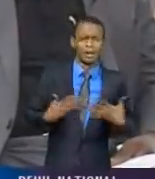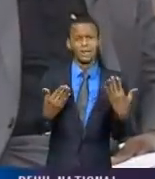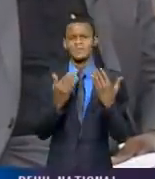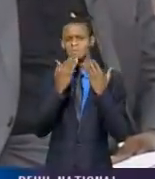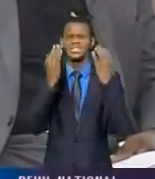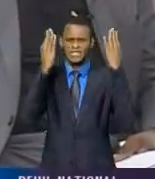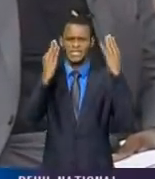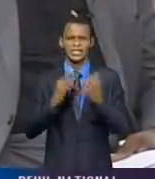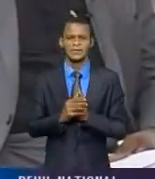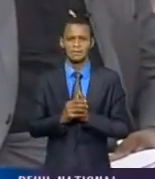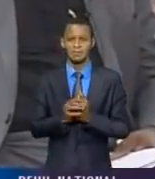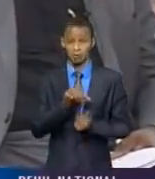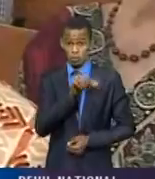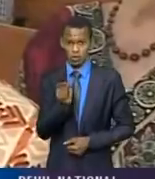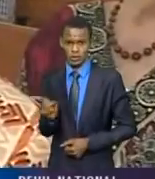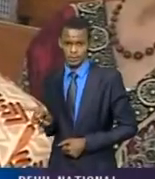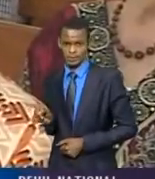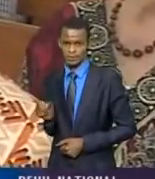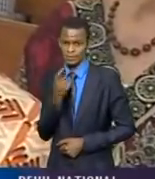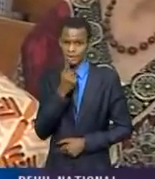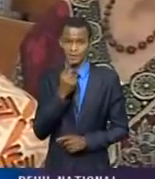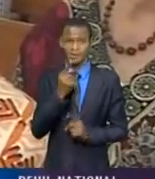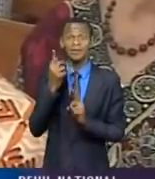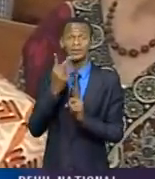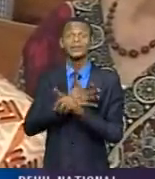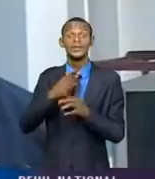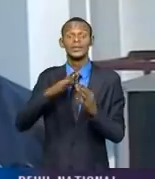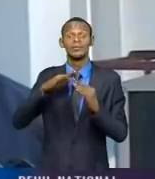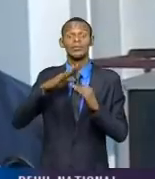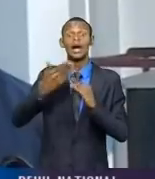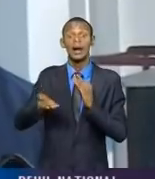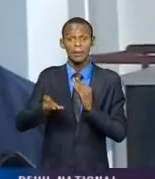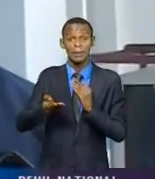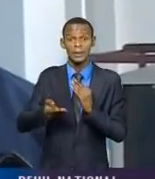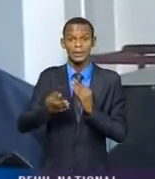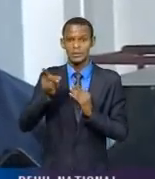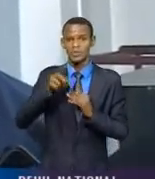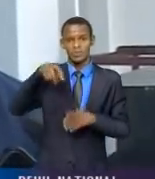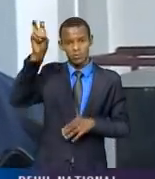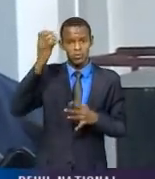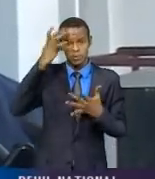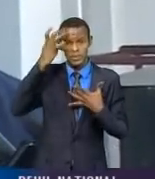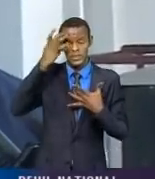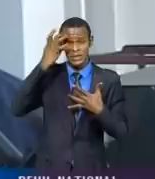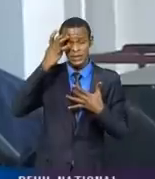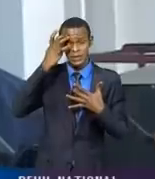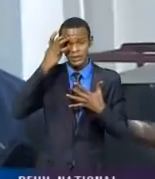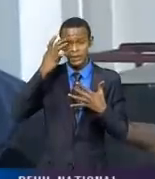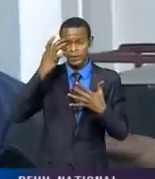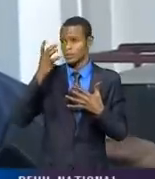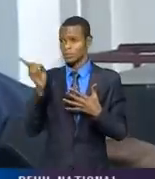absence physique dans le pays vous avez suivi son mot où il a remercié les chefs d'états les gouvernements qui lui ont permis